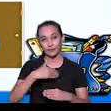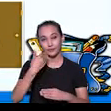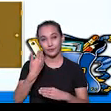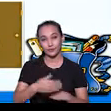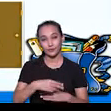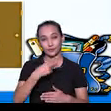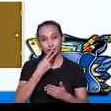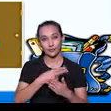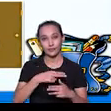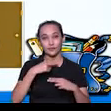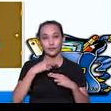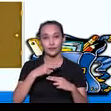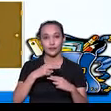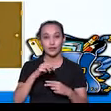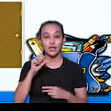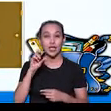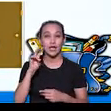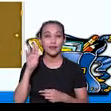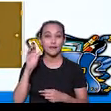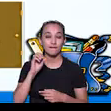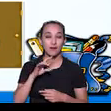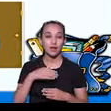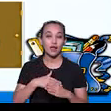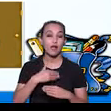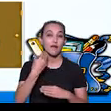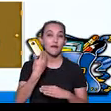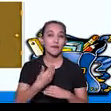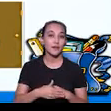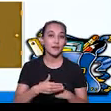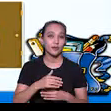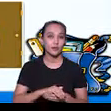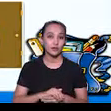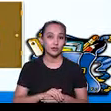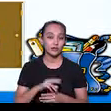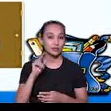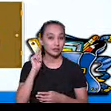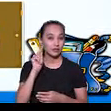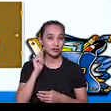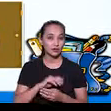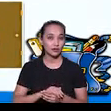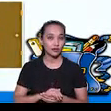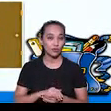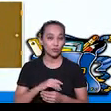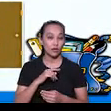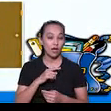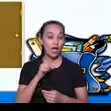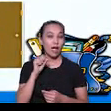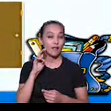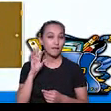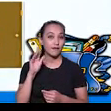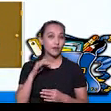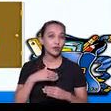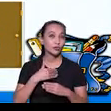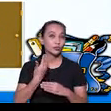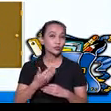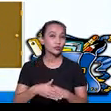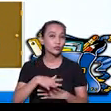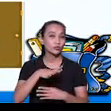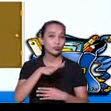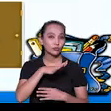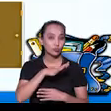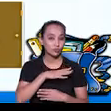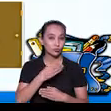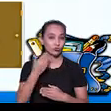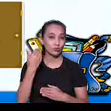опоздал. Посмотрите внимательно. Анвар опоздал на урок. Он уже опоздал. Он уже